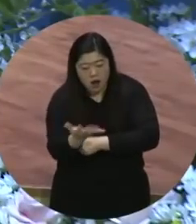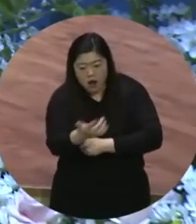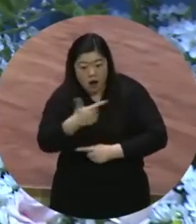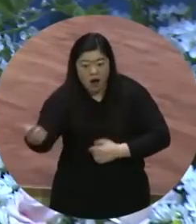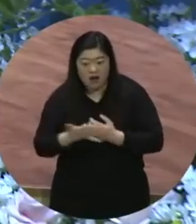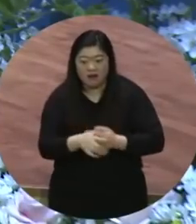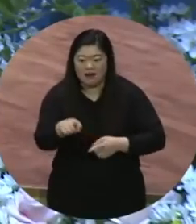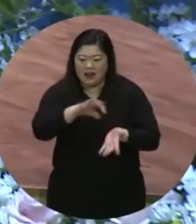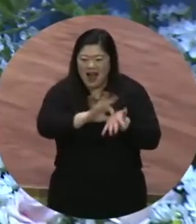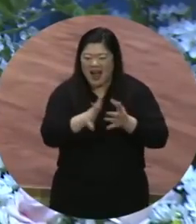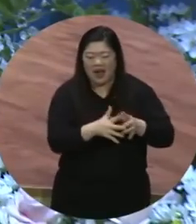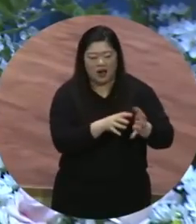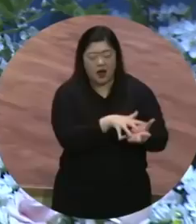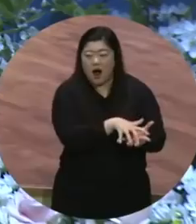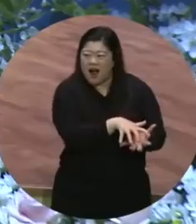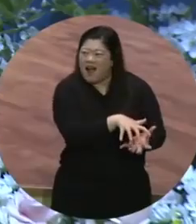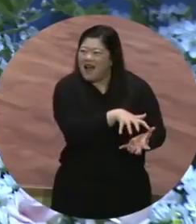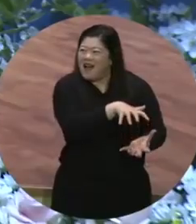자고 있어.